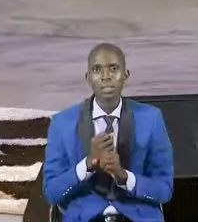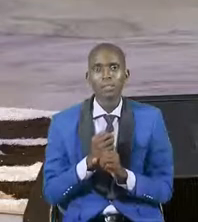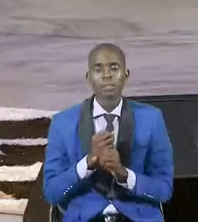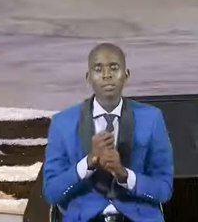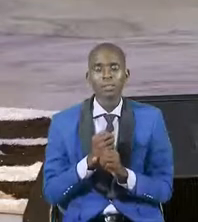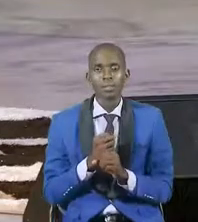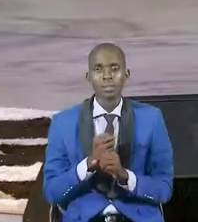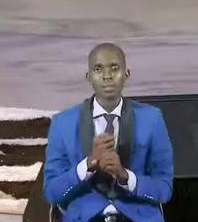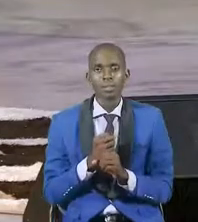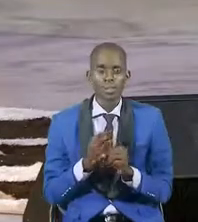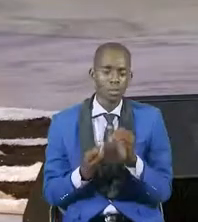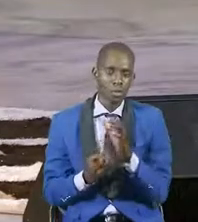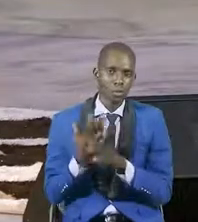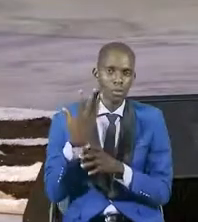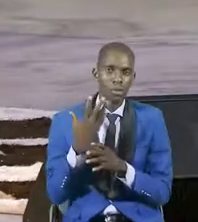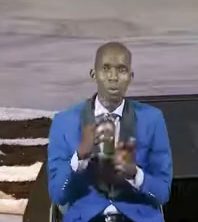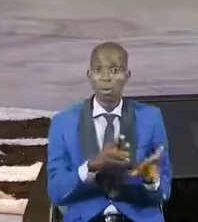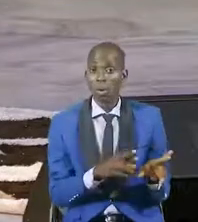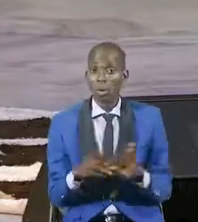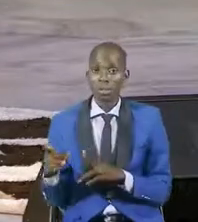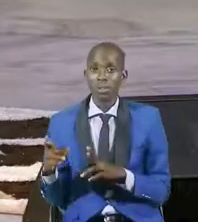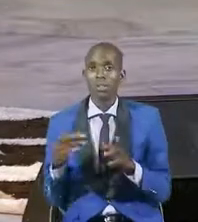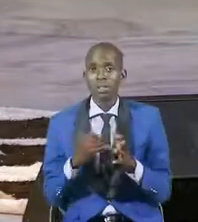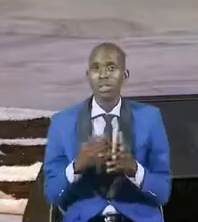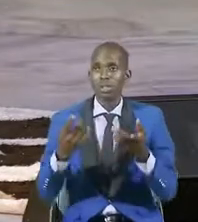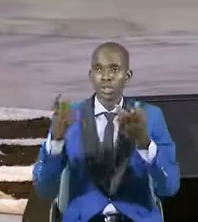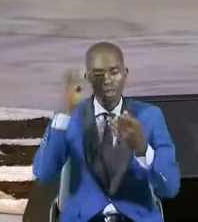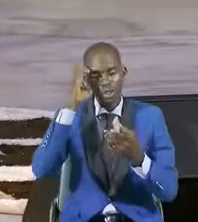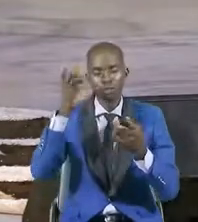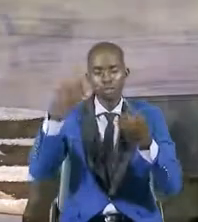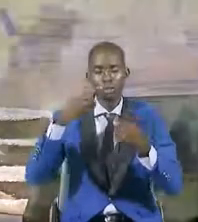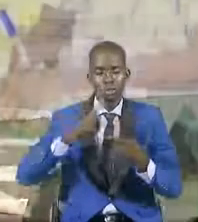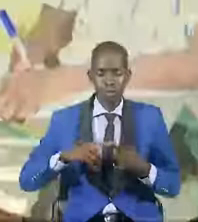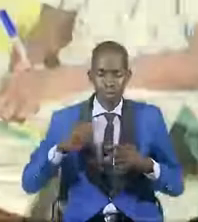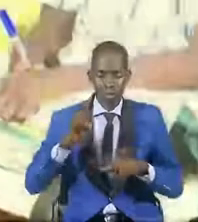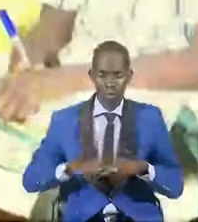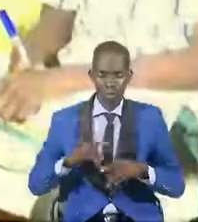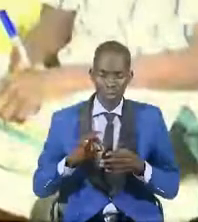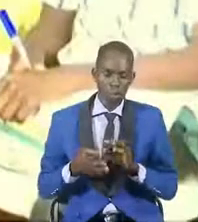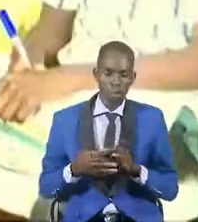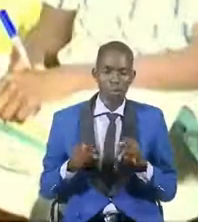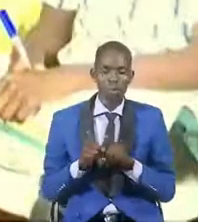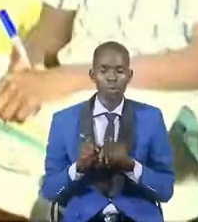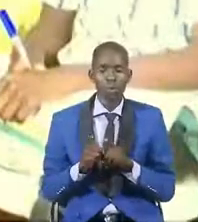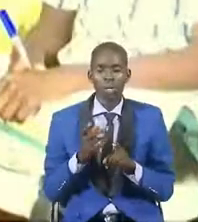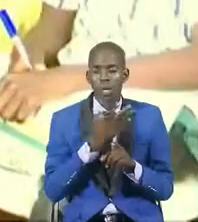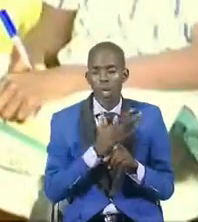de l'édification. Déjà, c'est arrivé au niveau de l'interprétation.